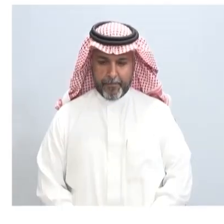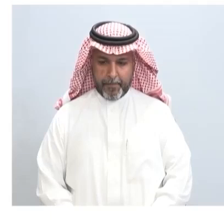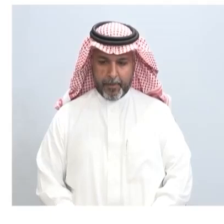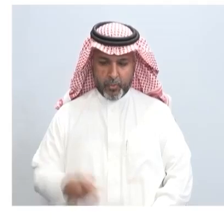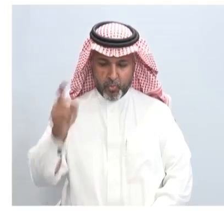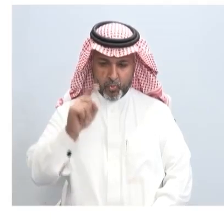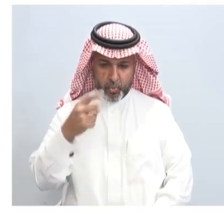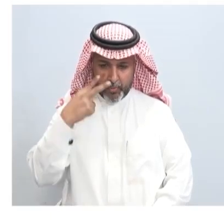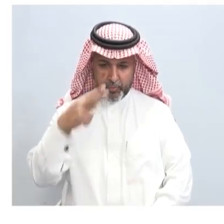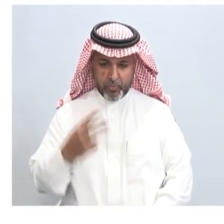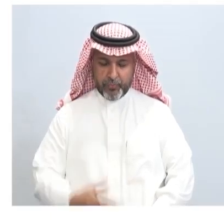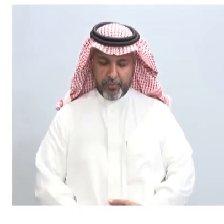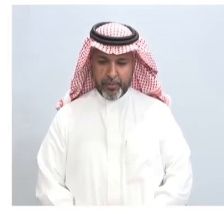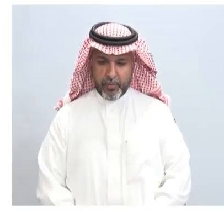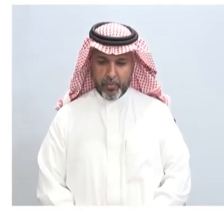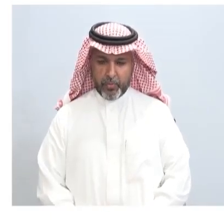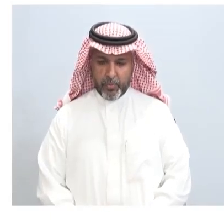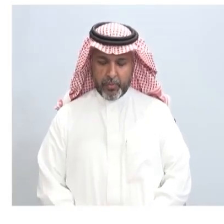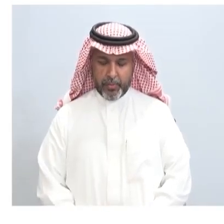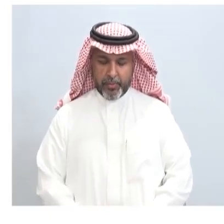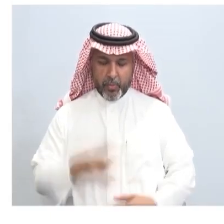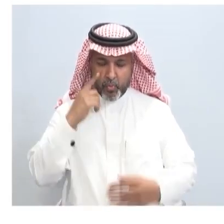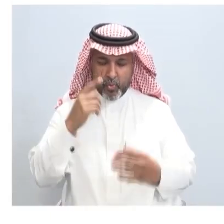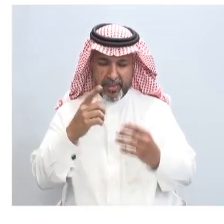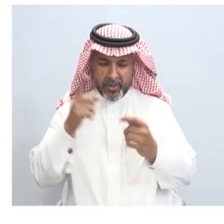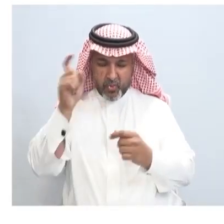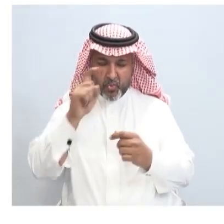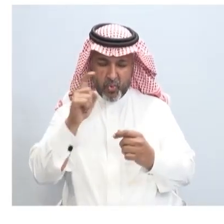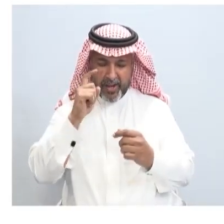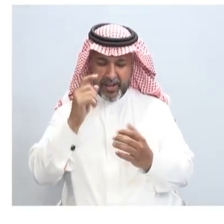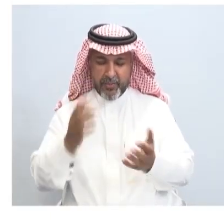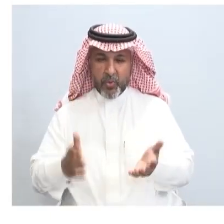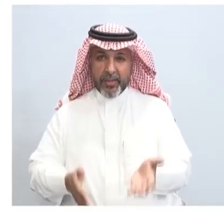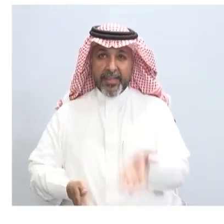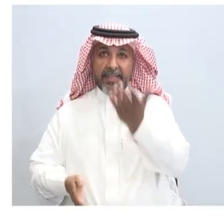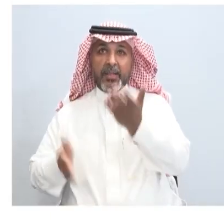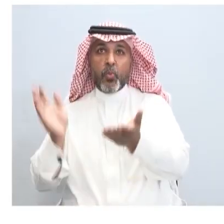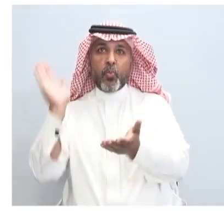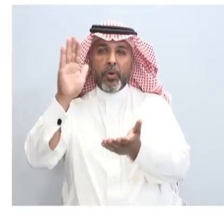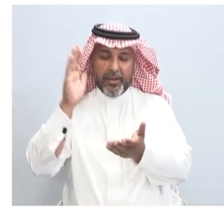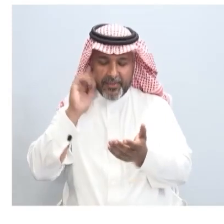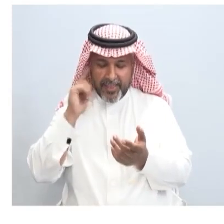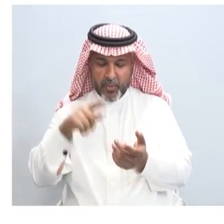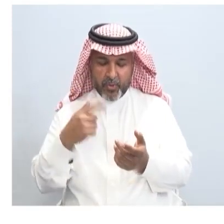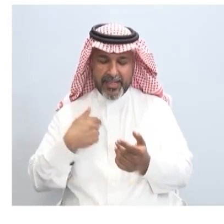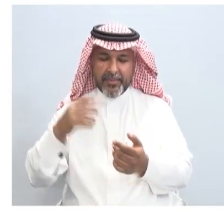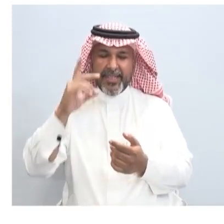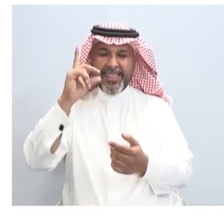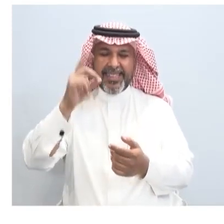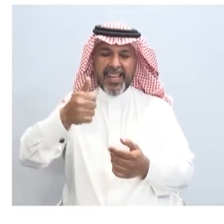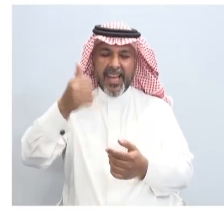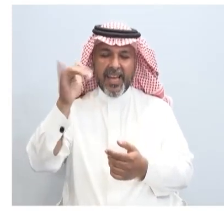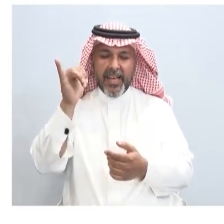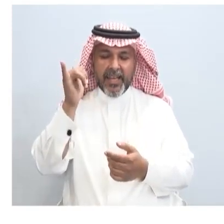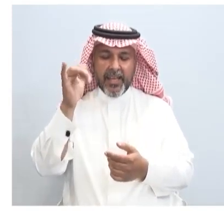السؤال يقول كره طائره يريد مدرب كره طائره اختيار ست لاعبين من بين عش لاعبين هم اعضاء الفريق